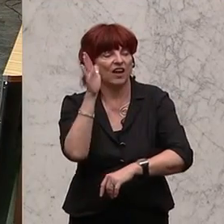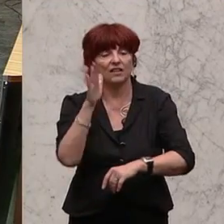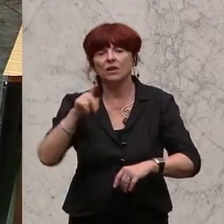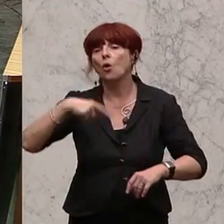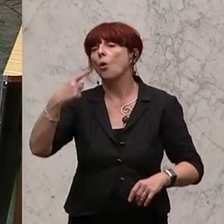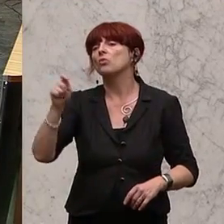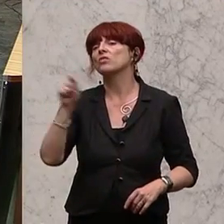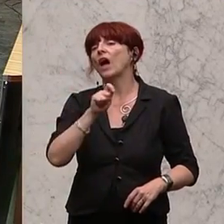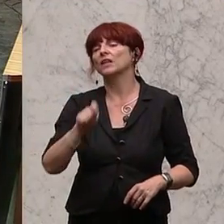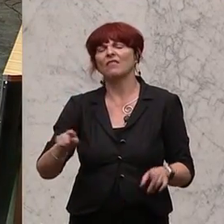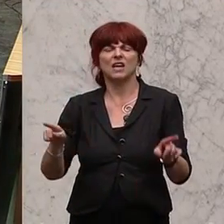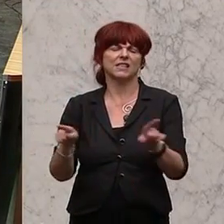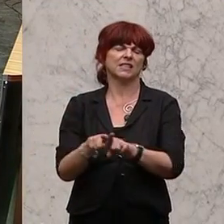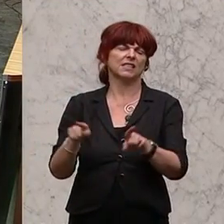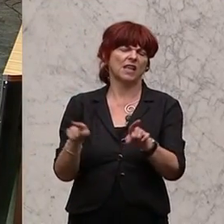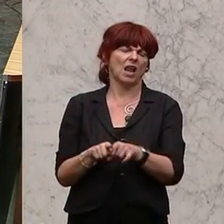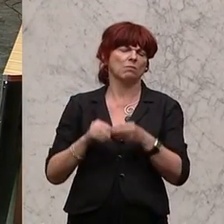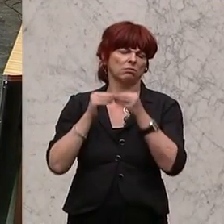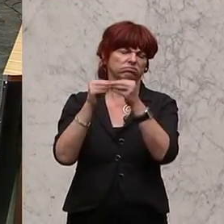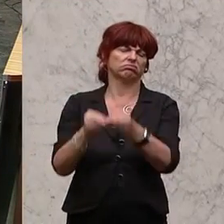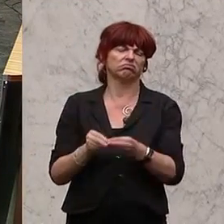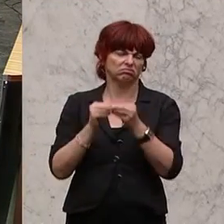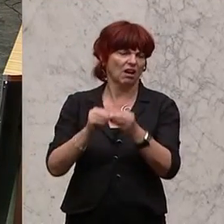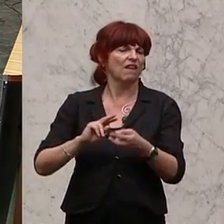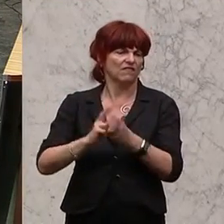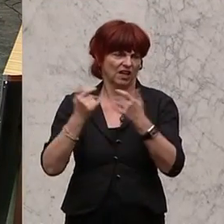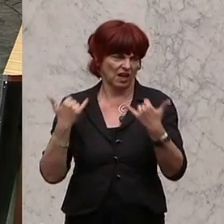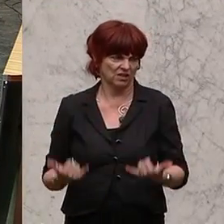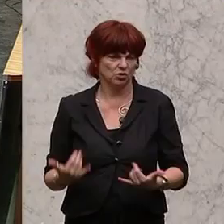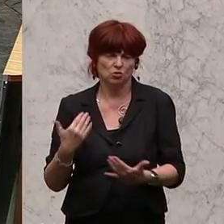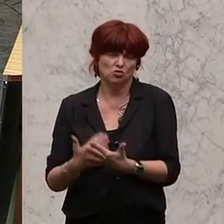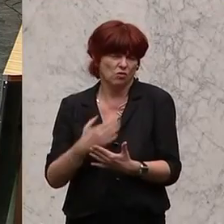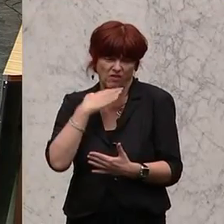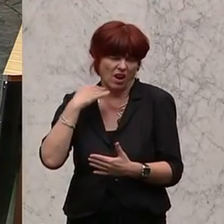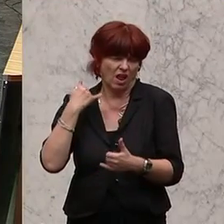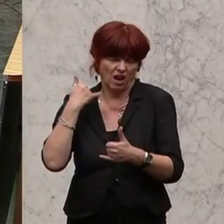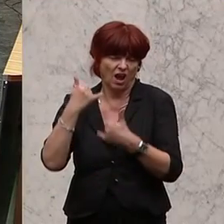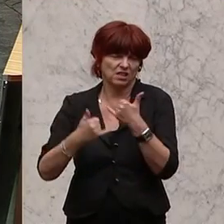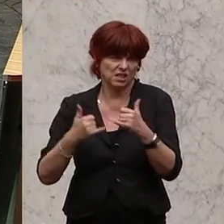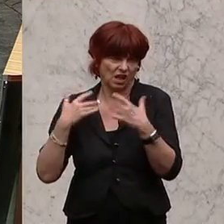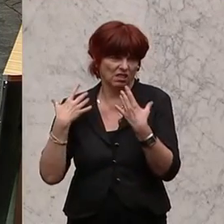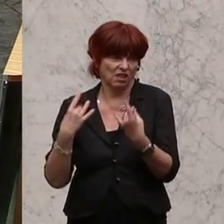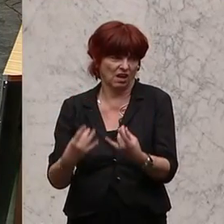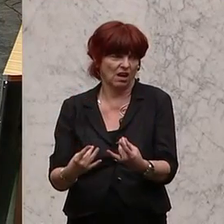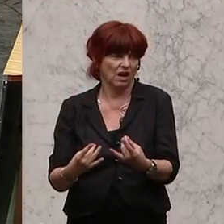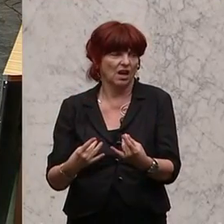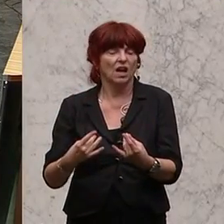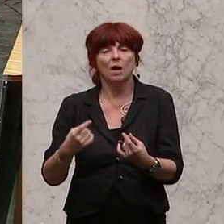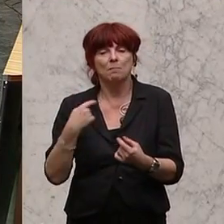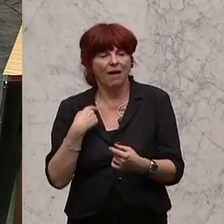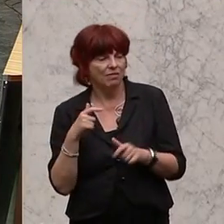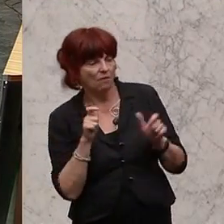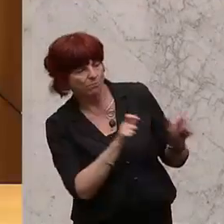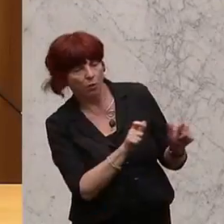genau den gleichen Schmonzes, den wir jetzt auch seit Jahren und Jahrzehnten erleben. Nämlich, dass man sich gegenseitig